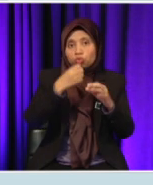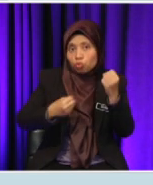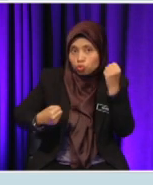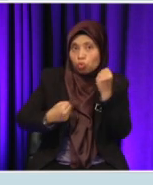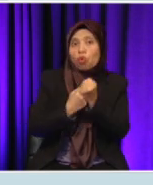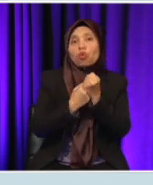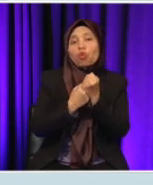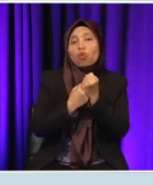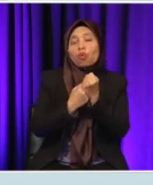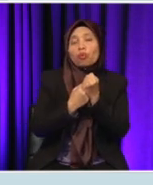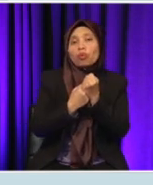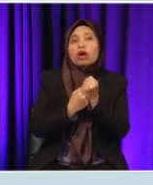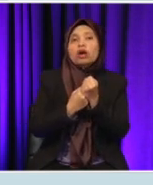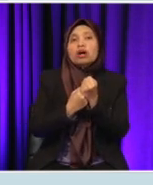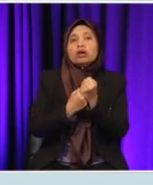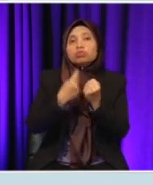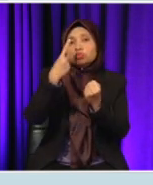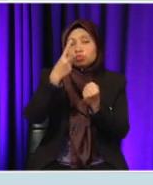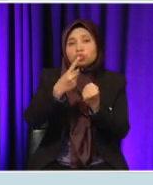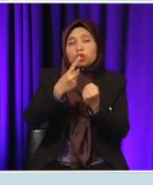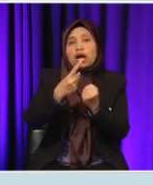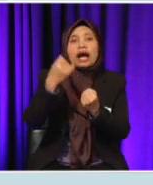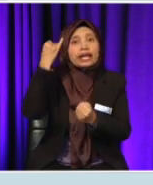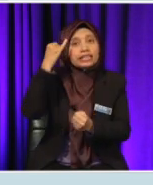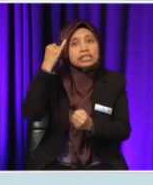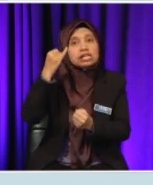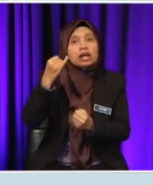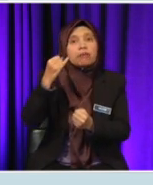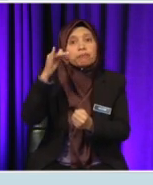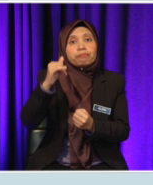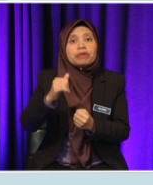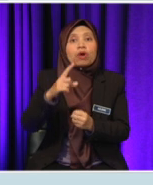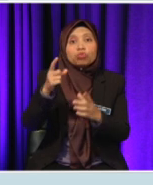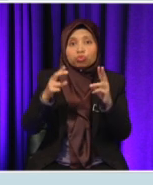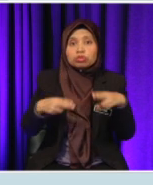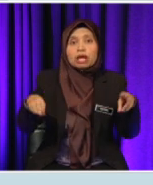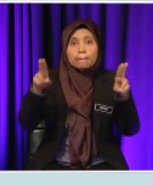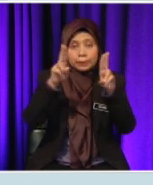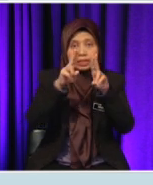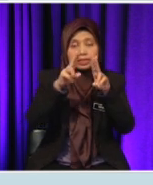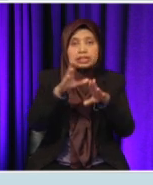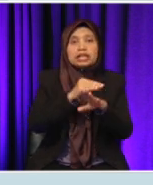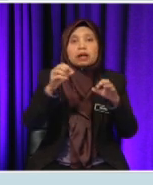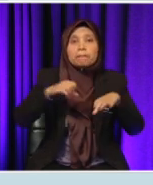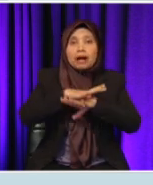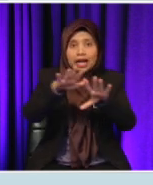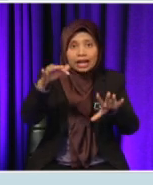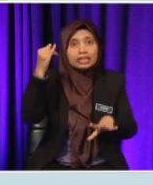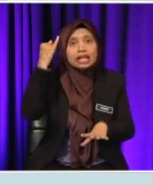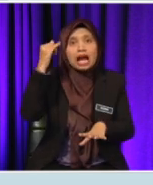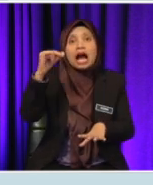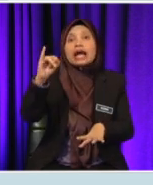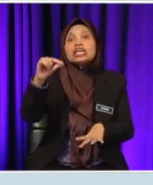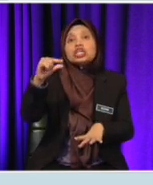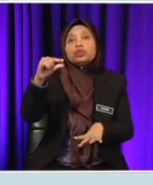atau diberi fungsi untuk mendukung ide pokok dan juga mengembangkan ide panitia Dewata tadi